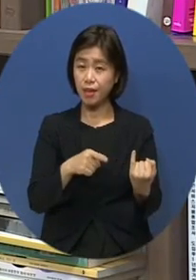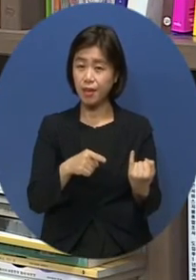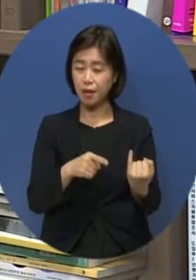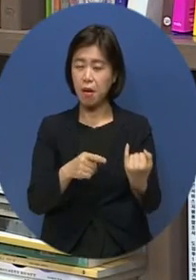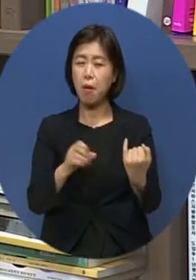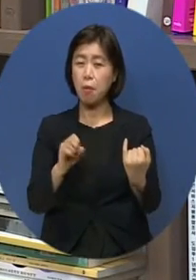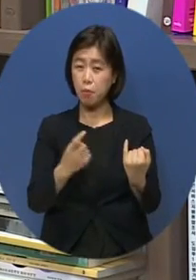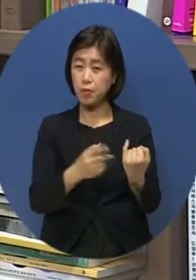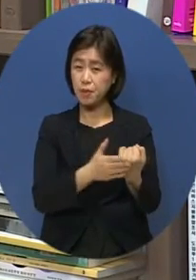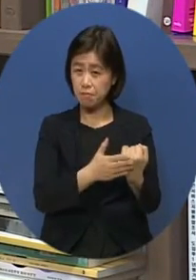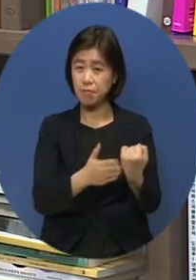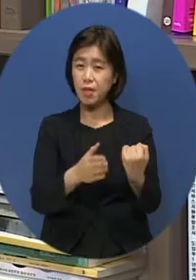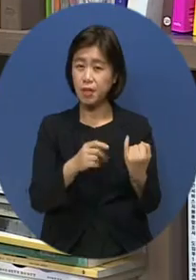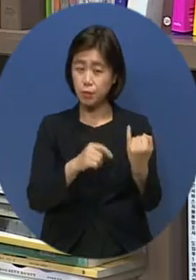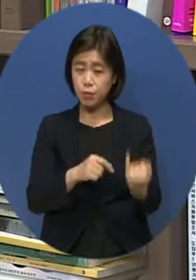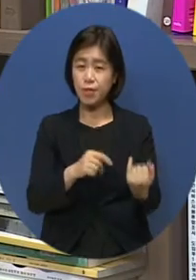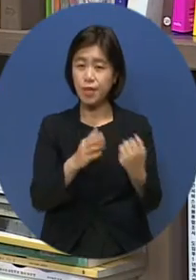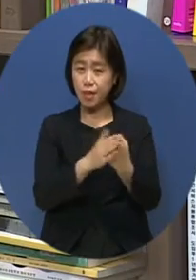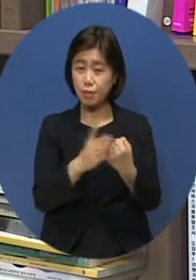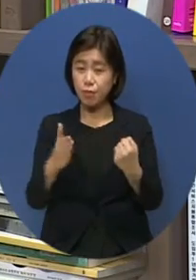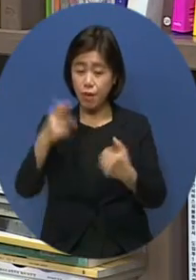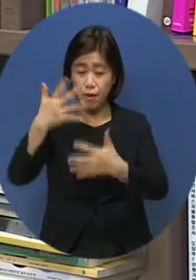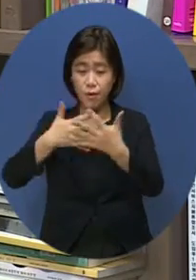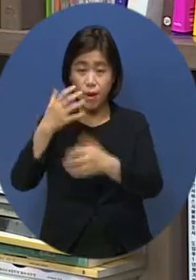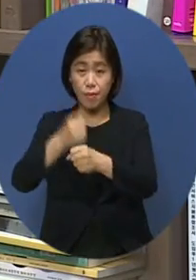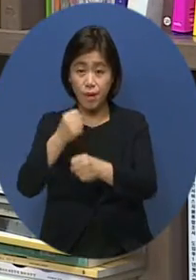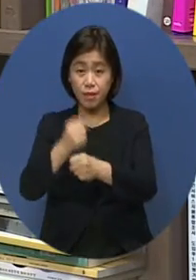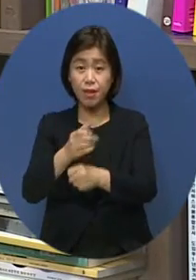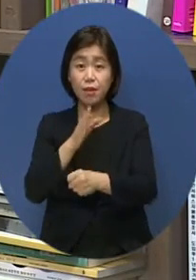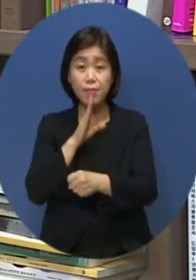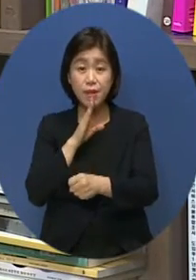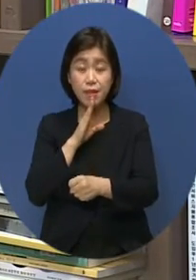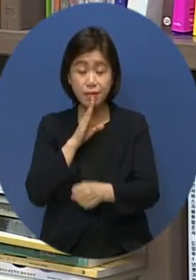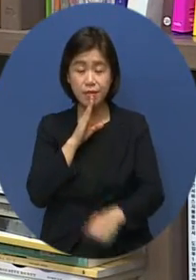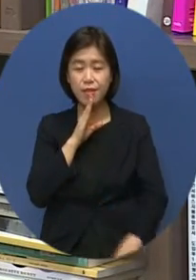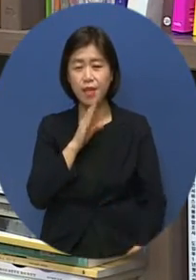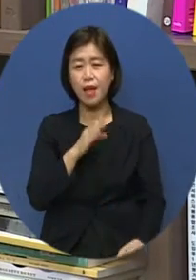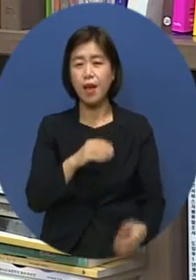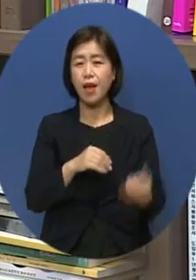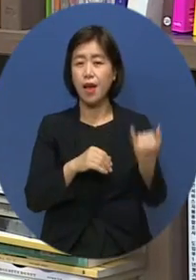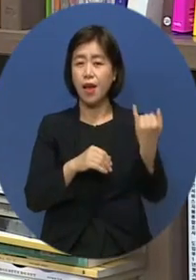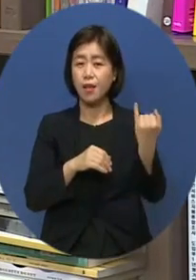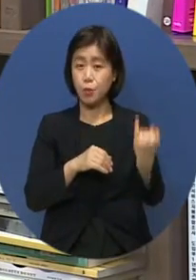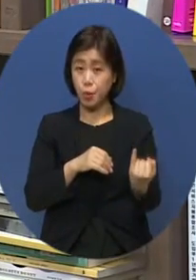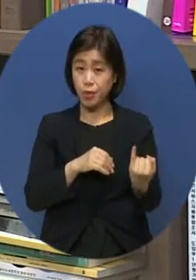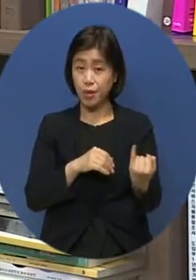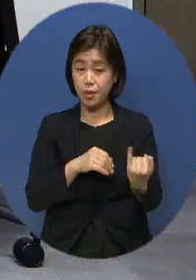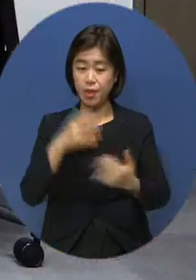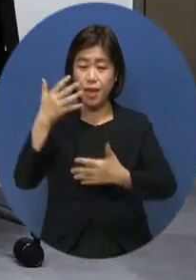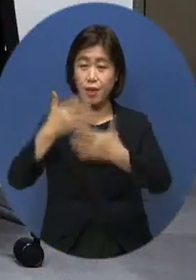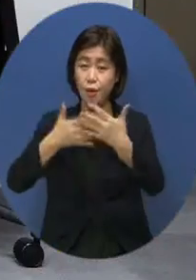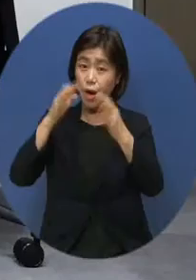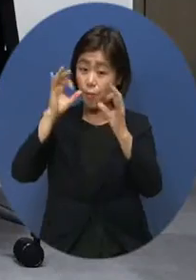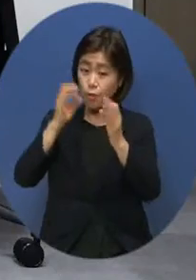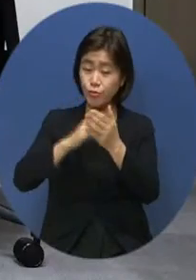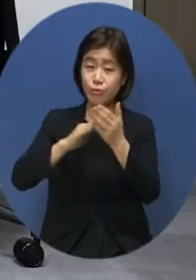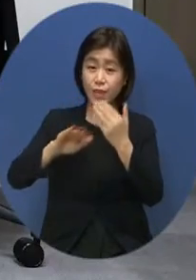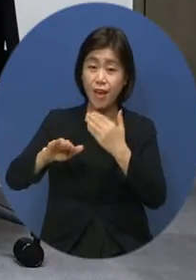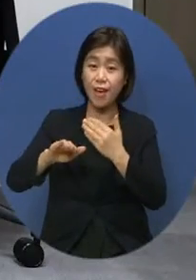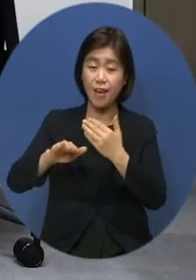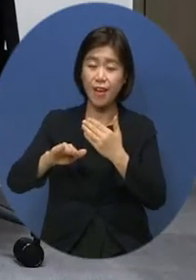씨이기도 한데 영화를 만들고 난 뒤에 혜정 씨의 반응은 어떠했나요? 약간